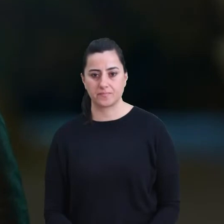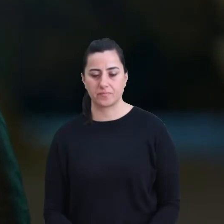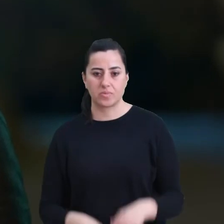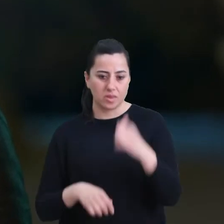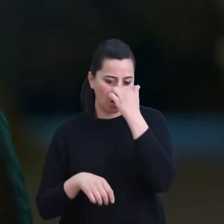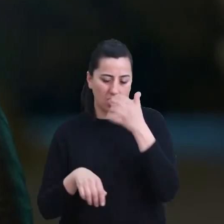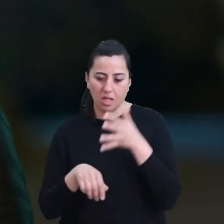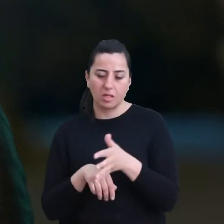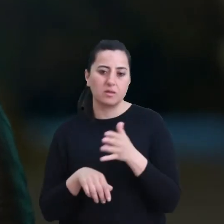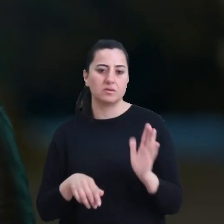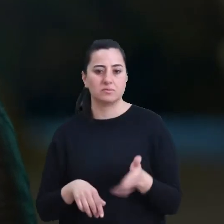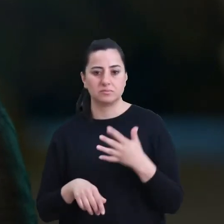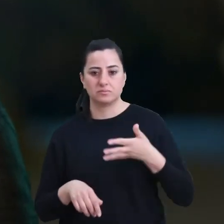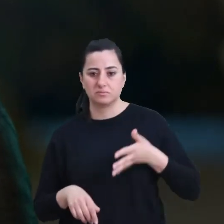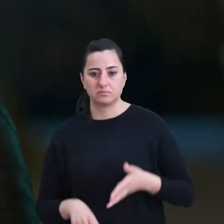Kanadın emme.